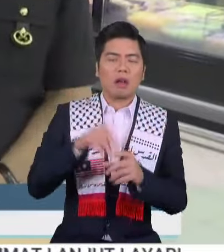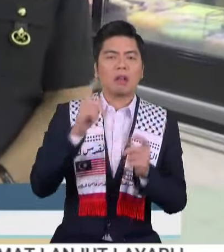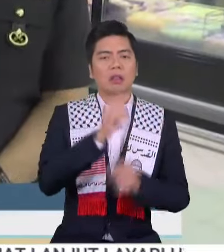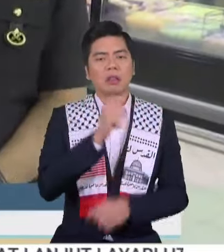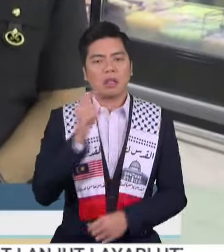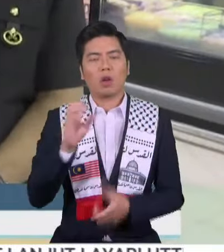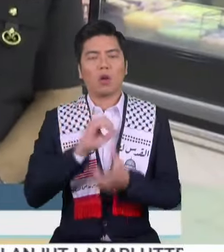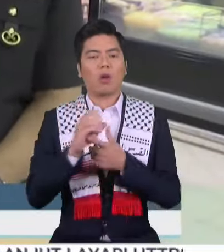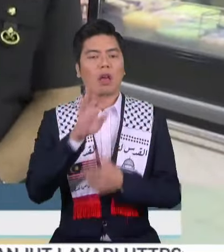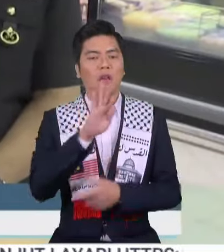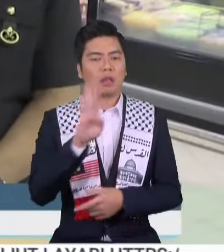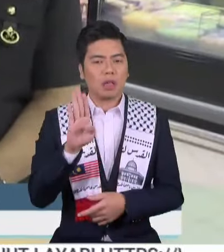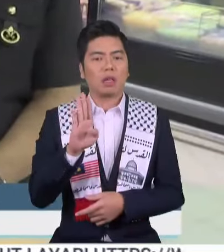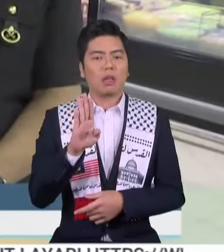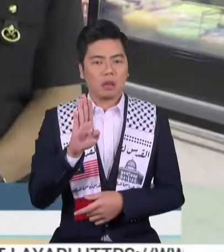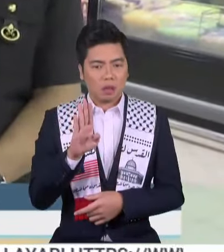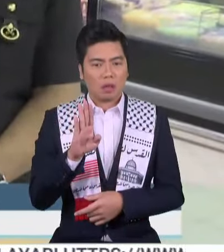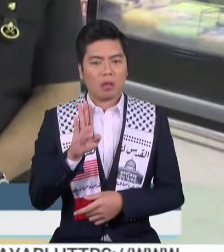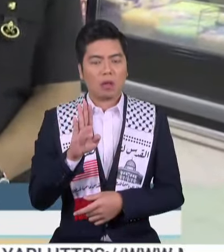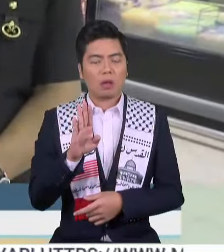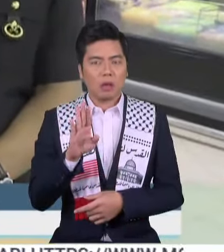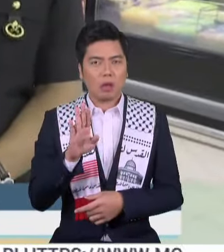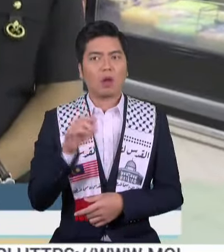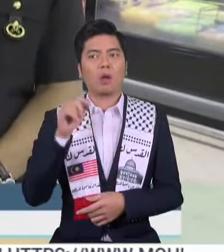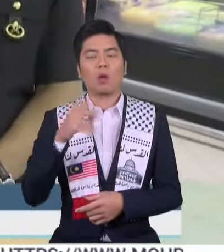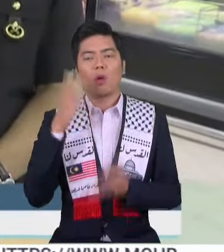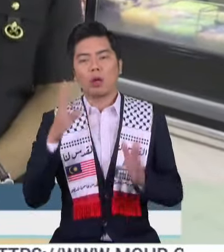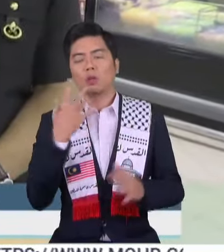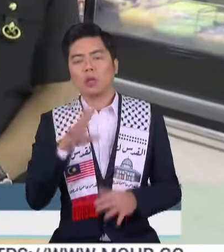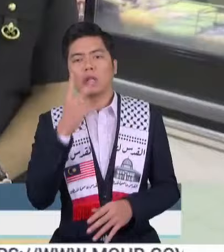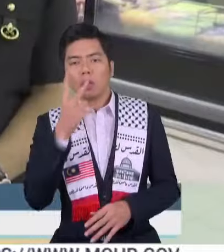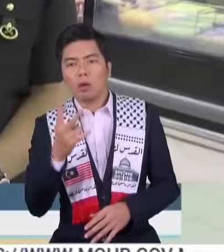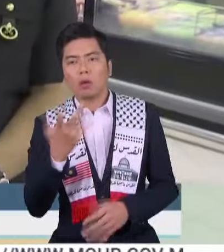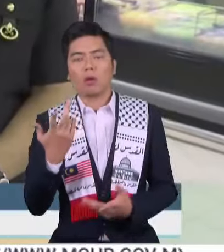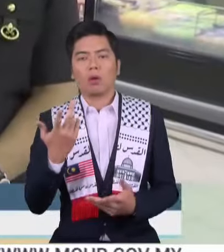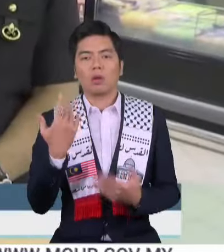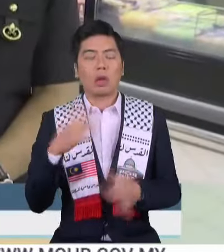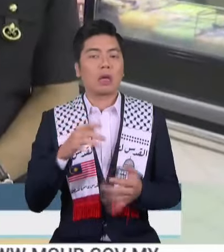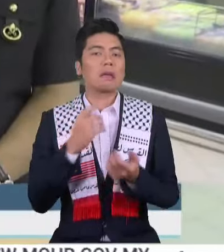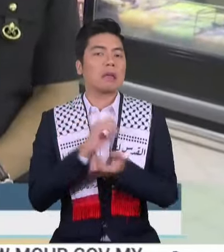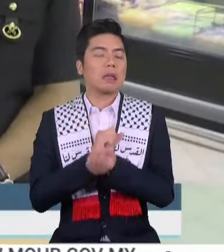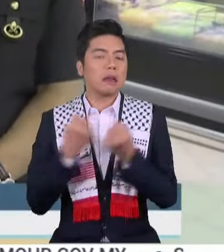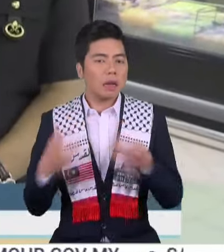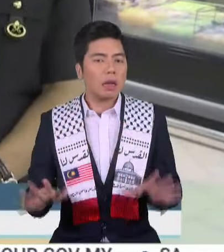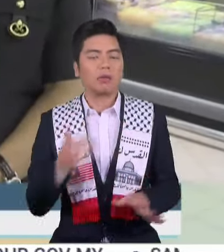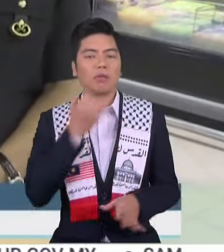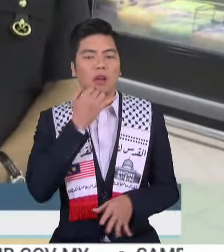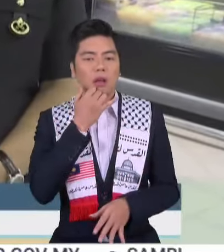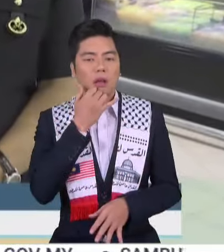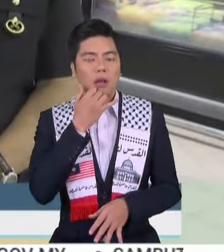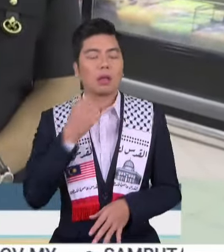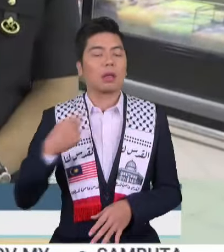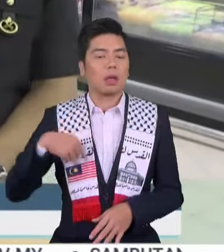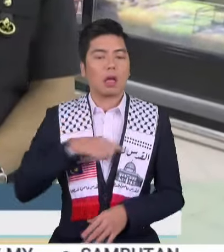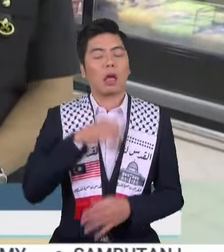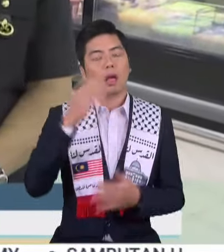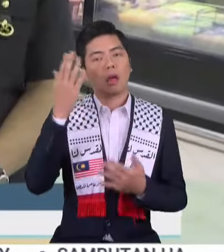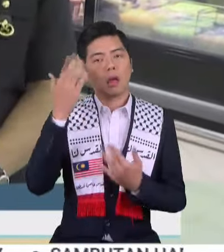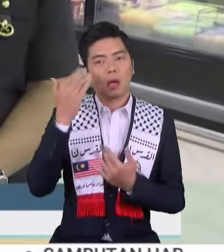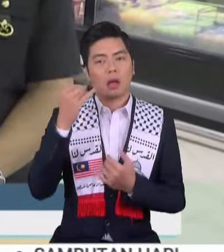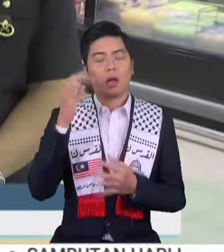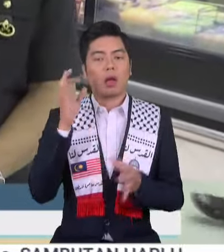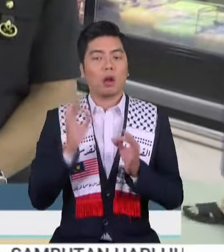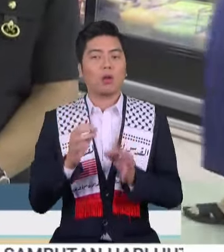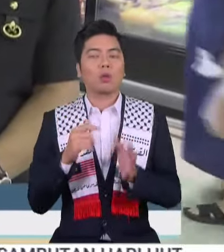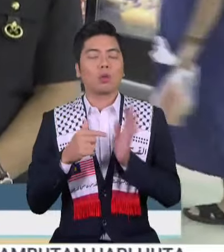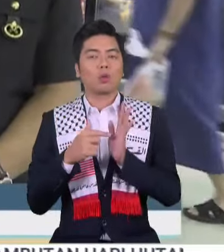kami pergi siasatkan sebab yang pesalah itu dia sudah nampak. So dia buatlah pembetulan. Jadi hilang sudah di masalah. Jadi kami amat berharaplah para pengguna